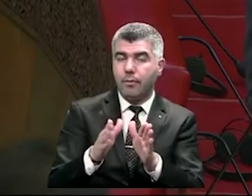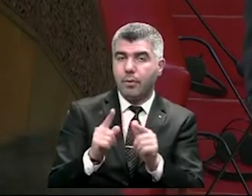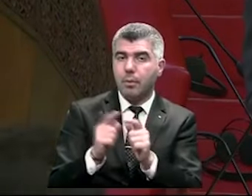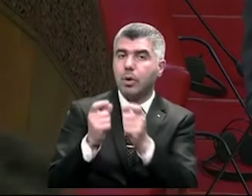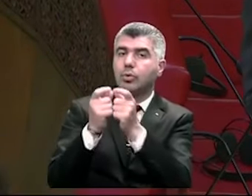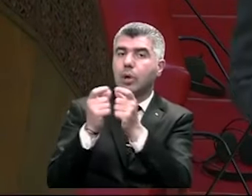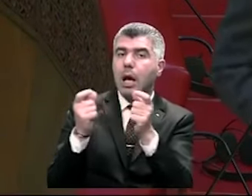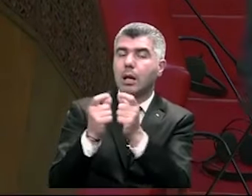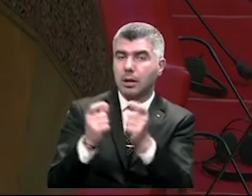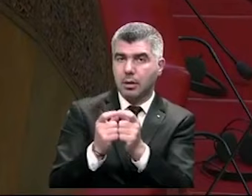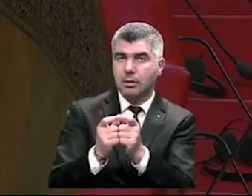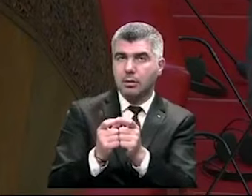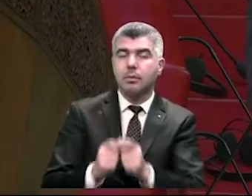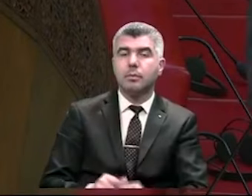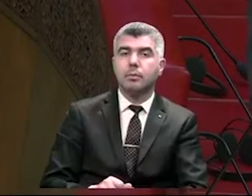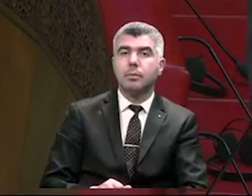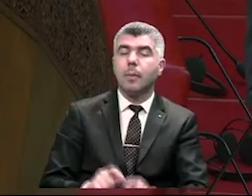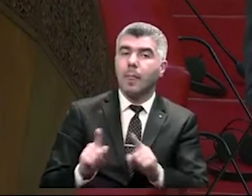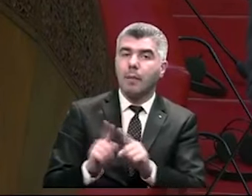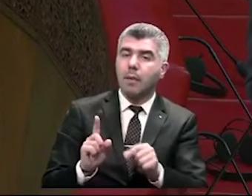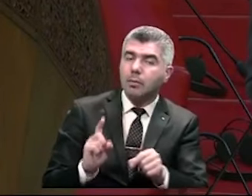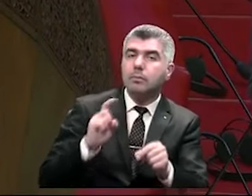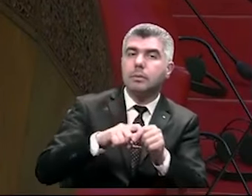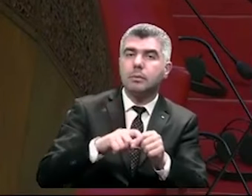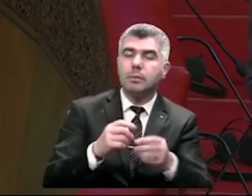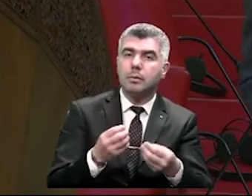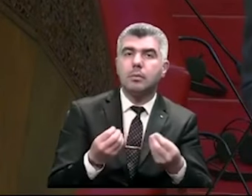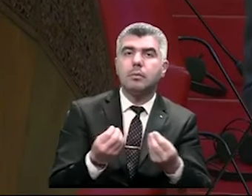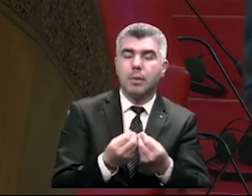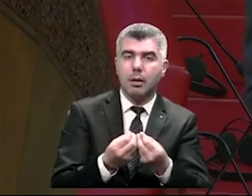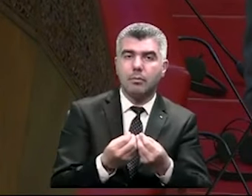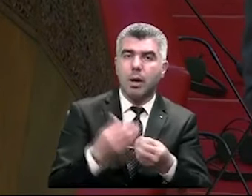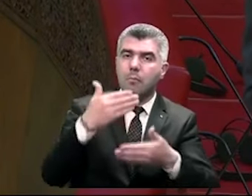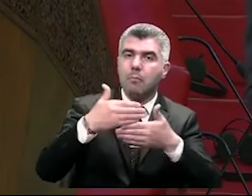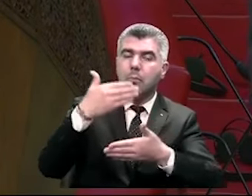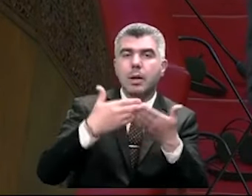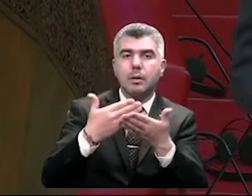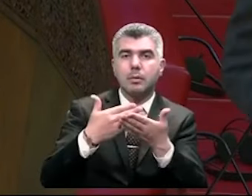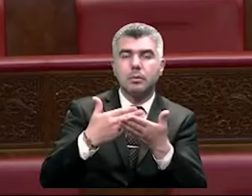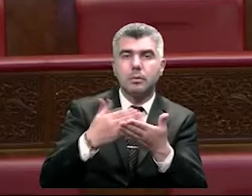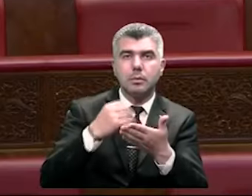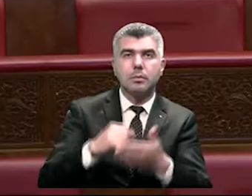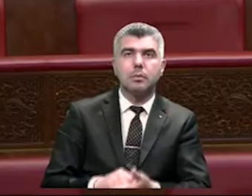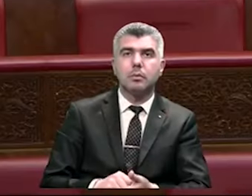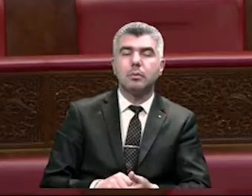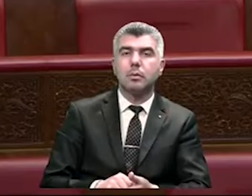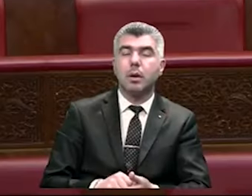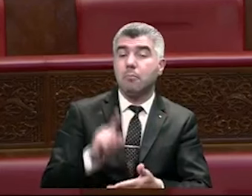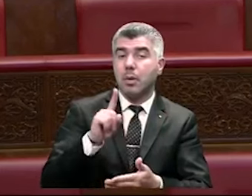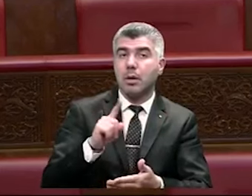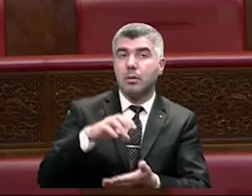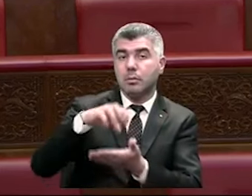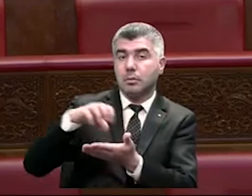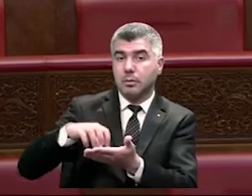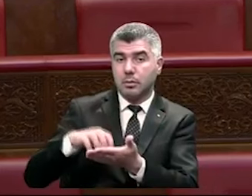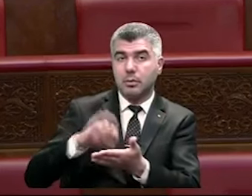الخواص باش حتى هما ينخرطوا في الاحياء الجامعيه ولكن الاحياء الجامعيه